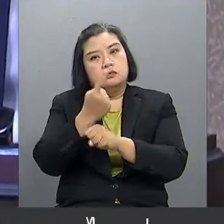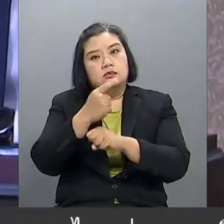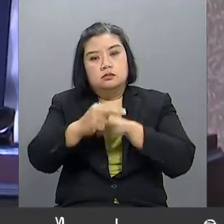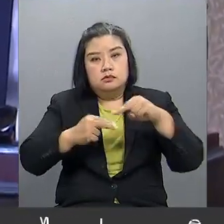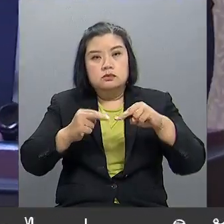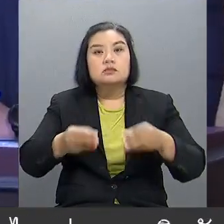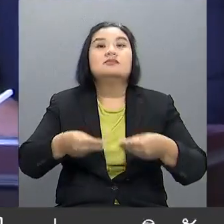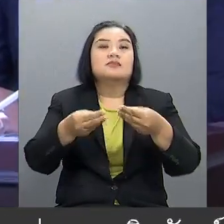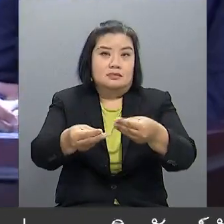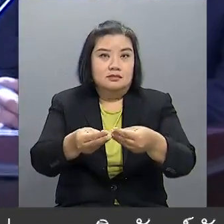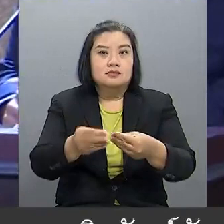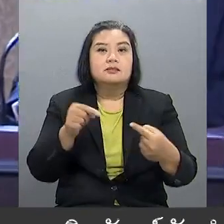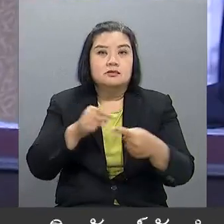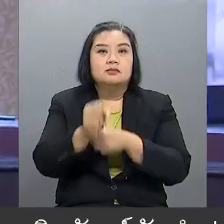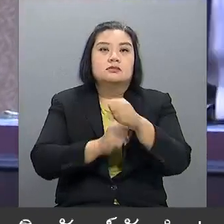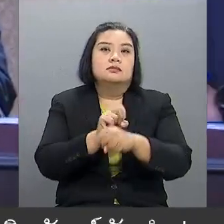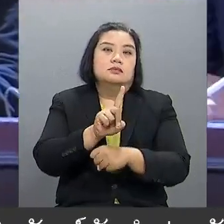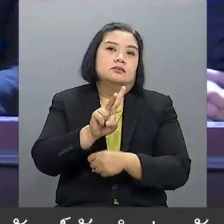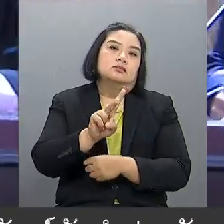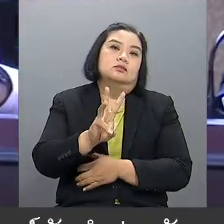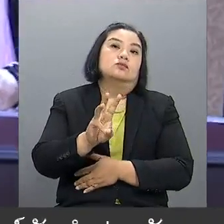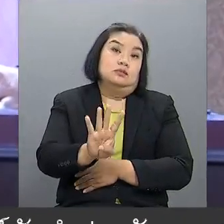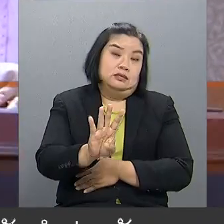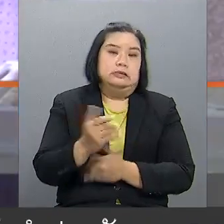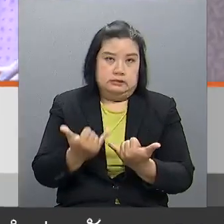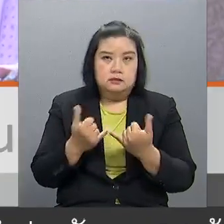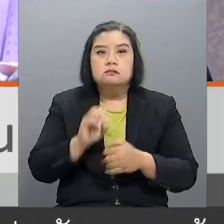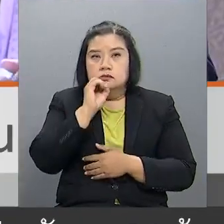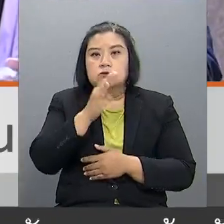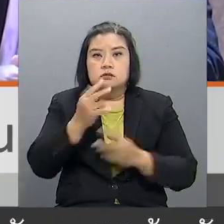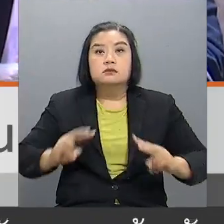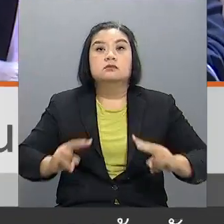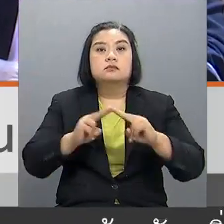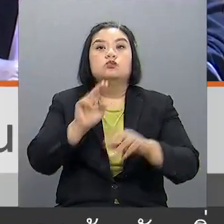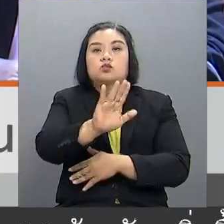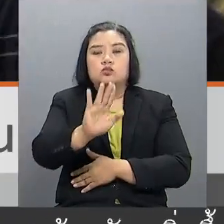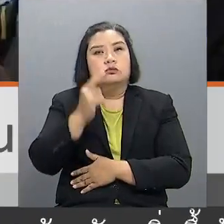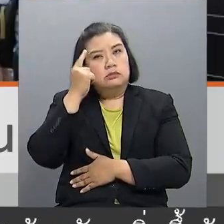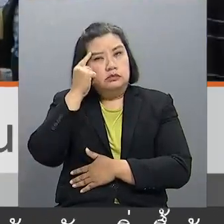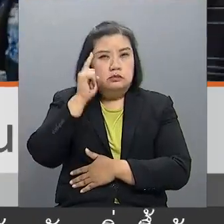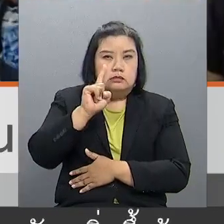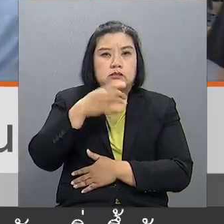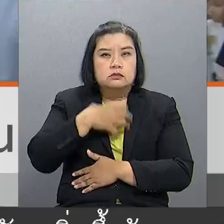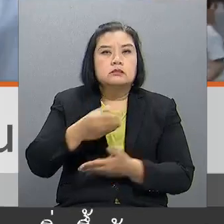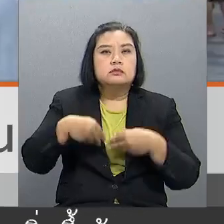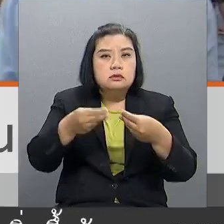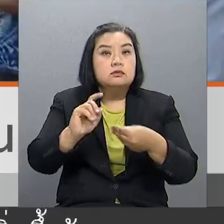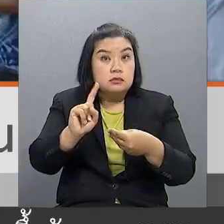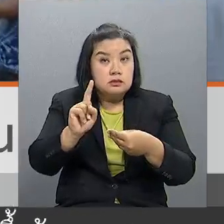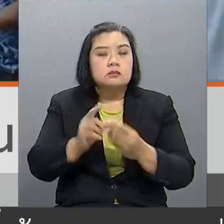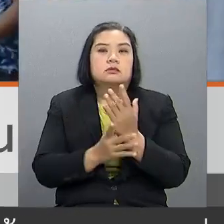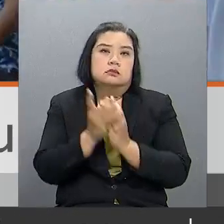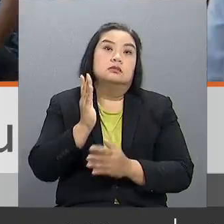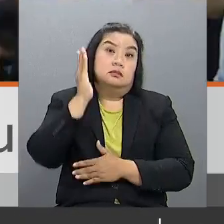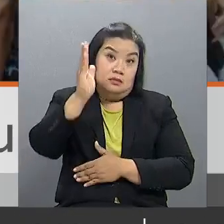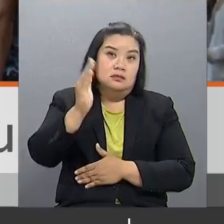ที่นายกรัฐมนตรีสั่งการให้ทุกกระทรวงไปพิจารณาจัดเตรียมโดยสัปดาห์หน้าจะได้รวบรวมข้อมูลทั้งหมดมา